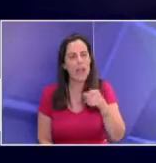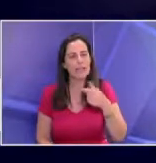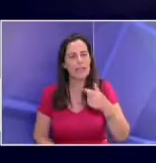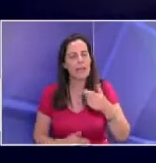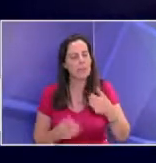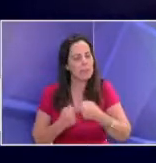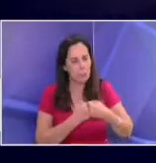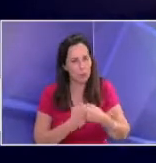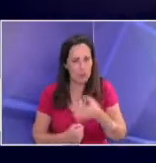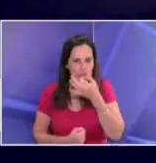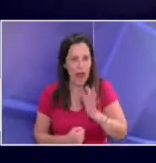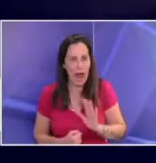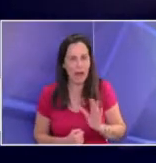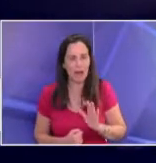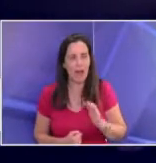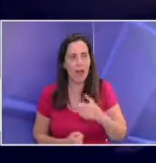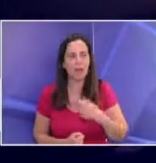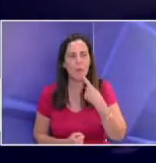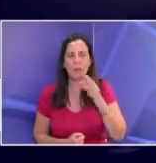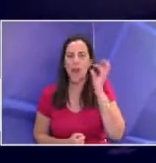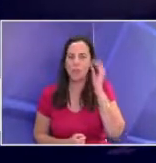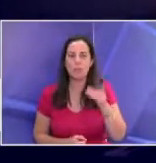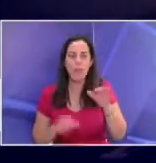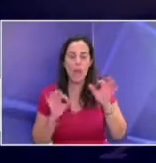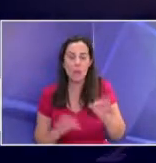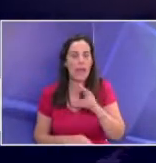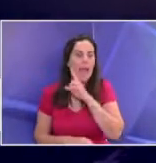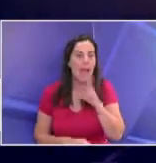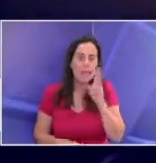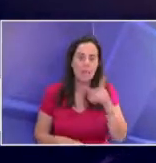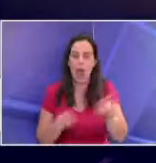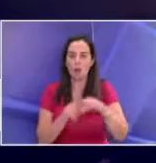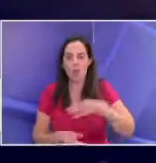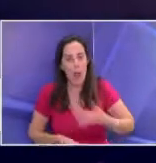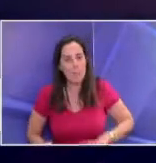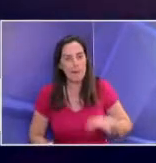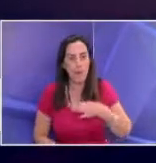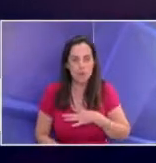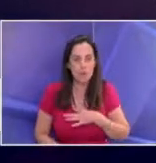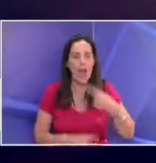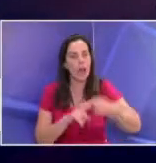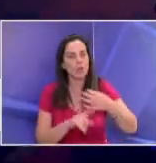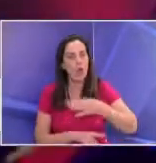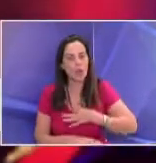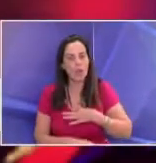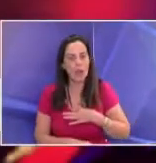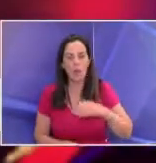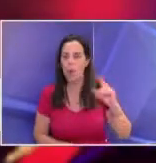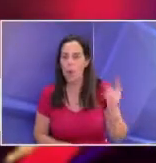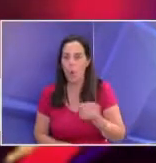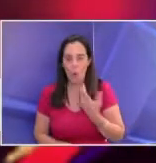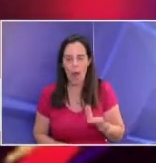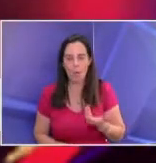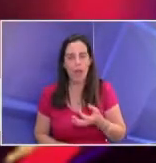מתמודדות עם זה, וזו שאלה, תשמעי, אנחנו מדברים על נשים שהן בעצם האימהות שלנו, האחיות שלנו, הבנות שלנו, הדודות שלנו, זה כולם